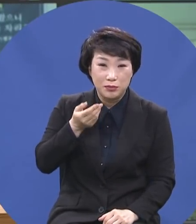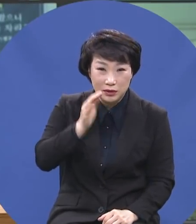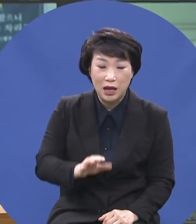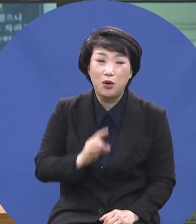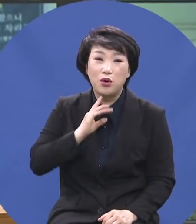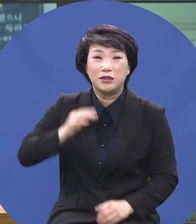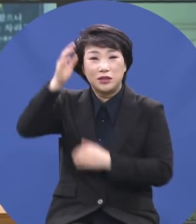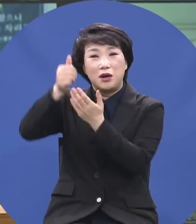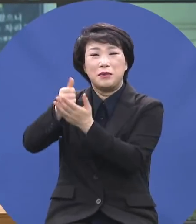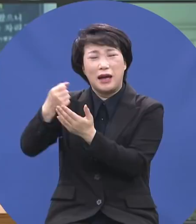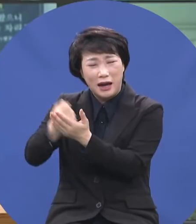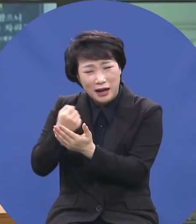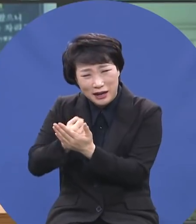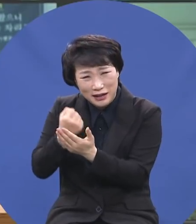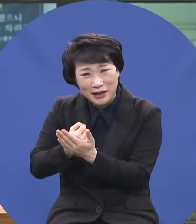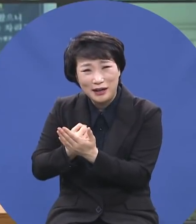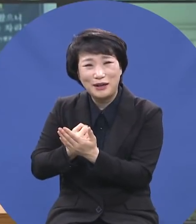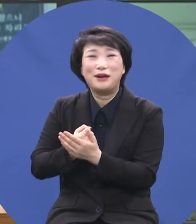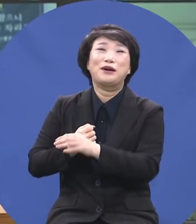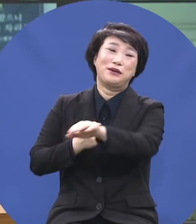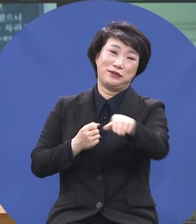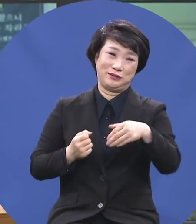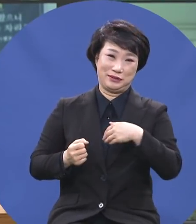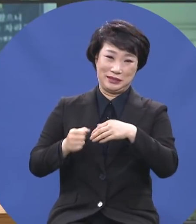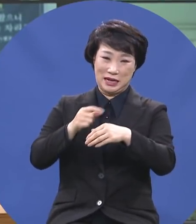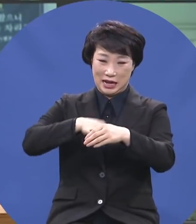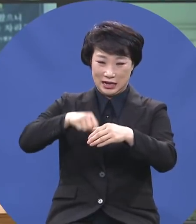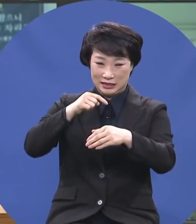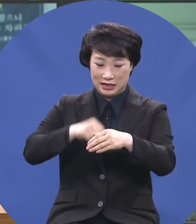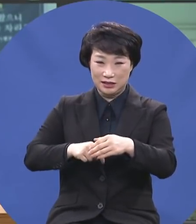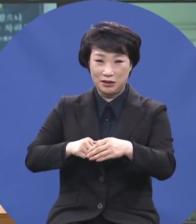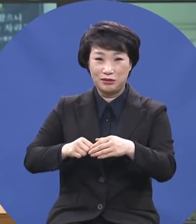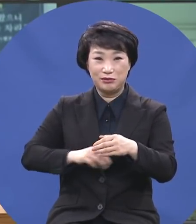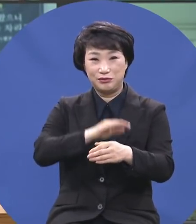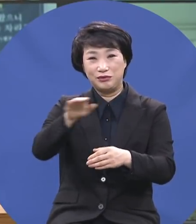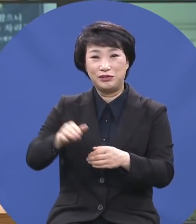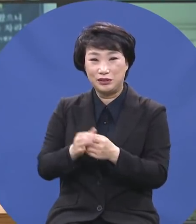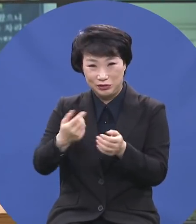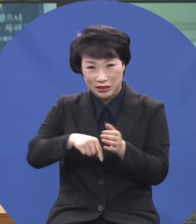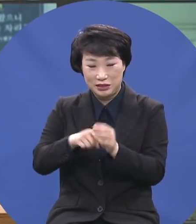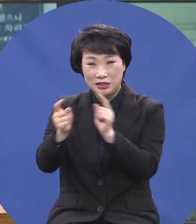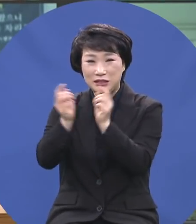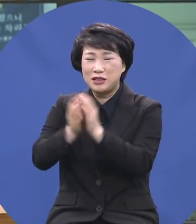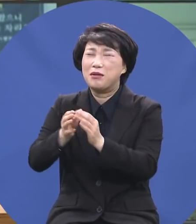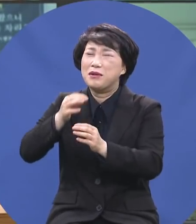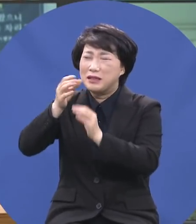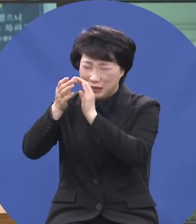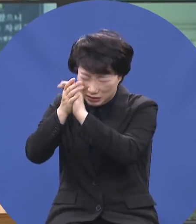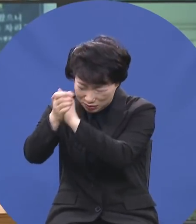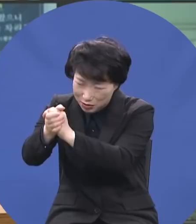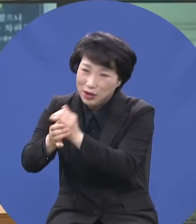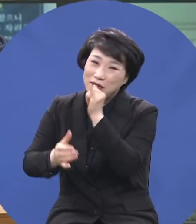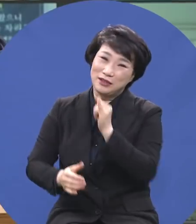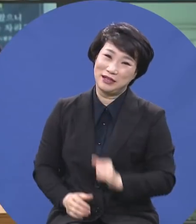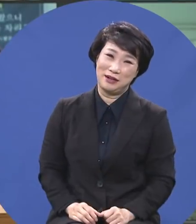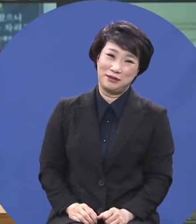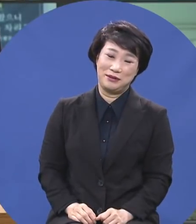오직 성령이 말할 수 없는 탄식으로 우리를 위해 친히 간구하시느니라.